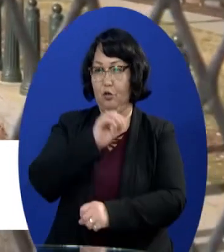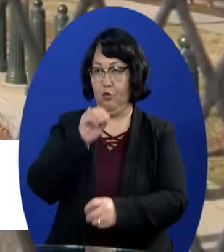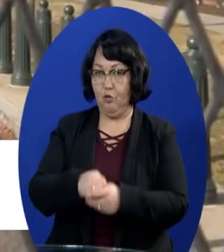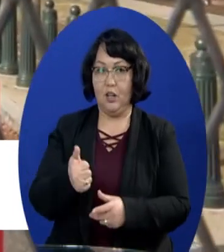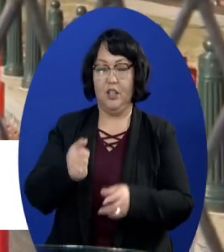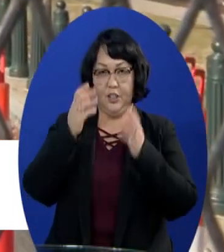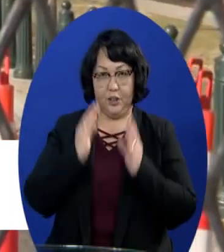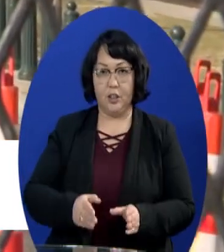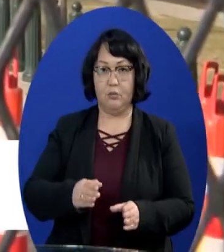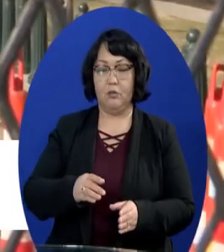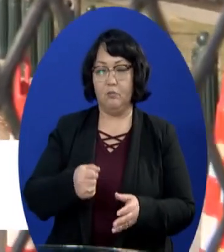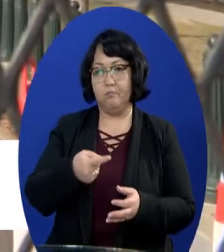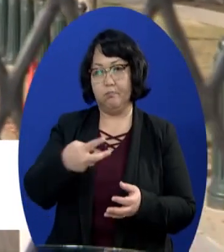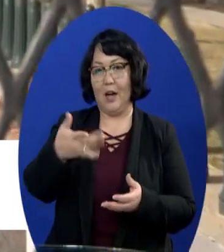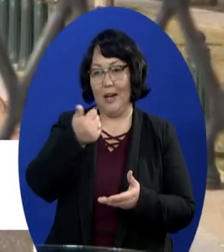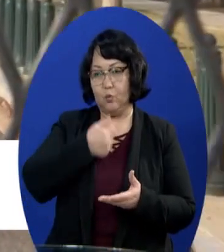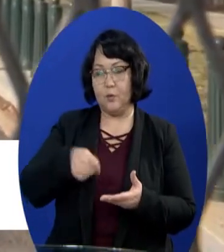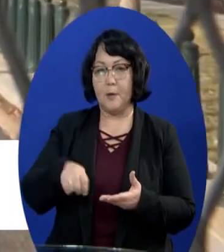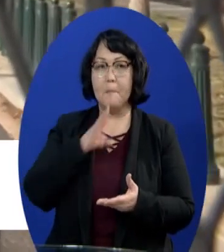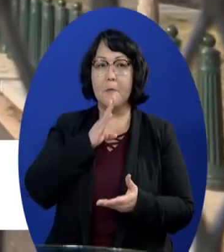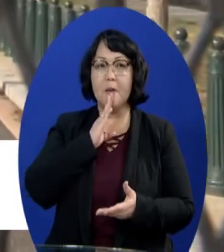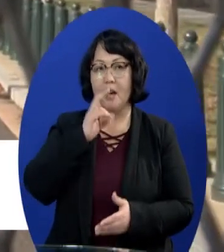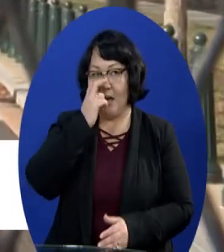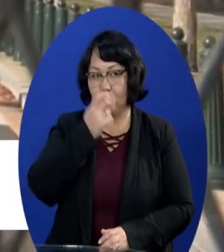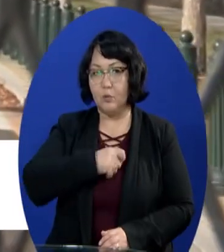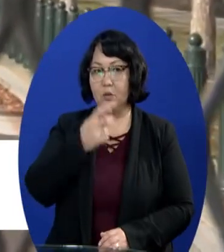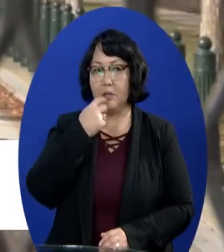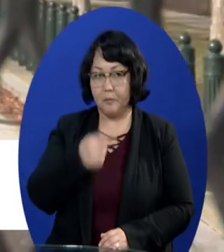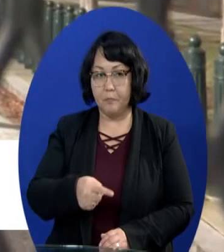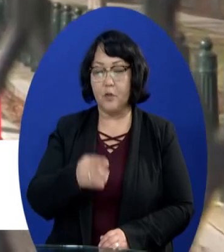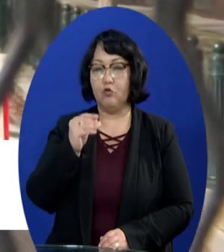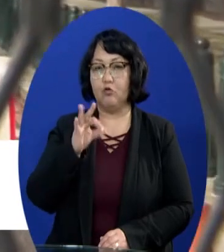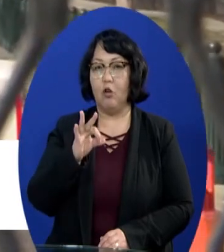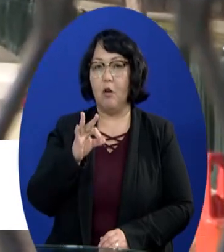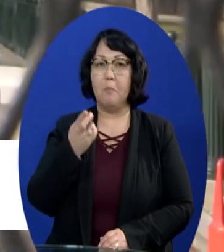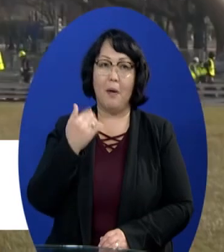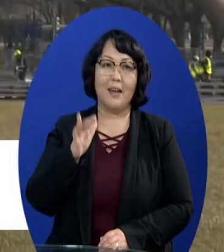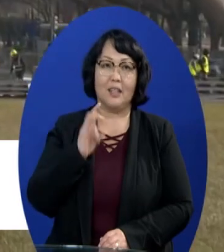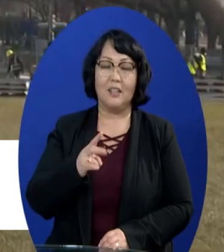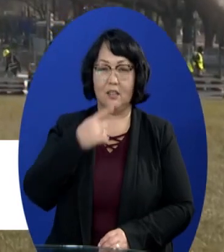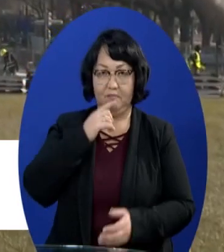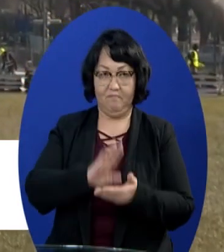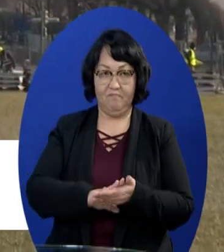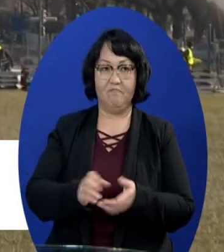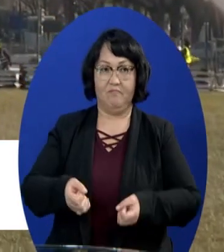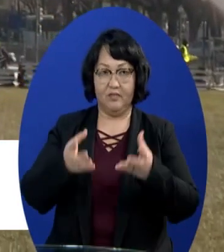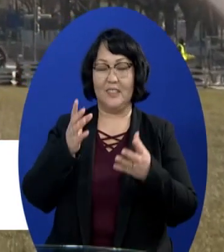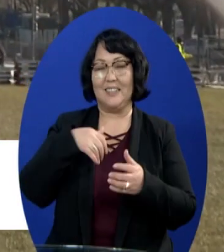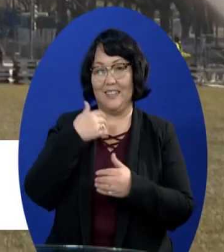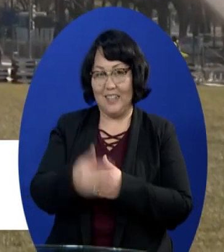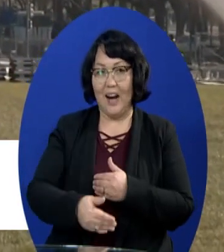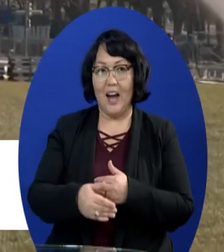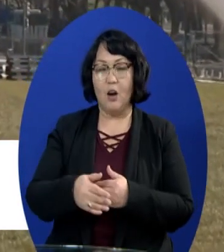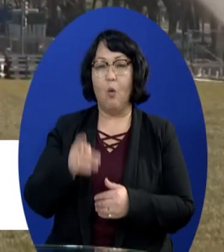хэдэн шийдвэрт гарын үсэг зурна гэж ажиглагчид хэлж байна. Жозеф Байден тангарага өргөснөхөө дараа Америкийн экс ерөнхийлөгчд